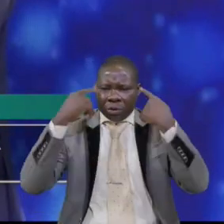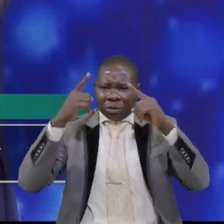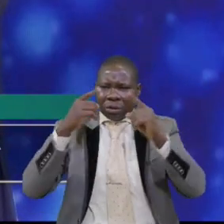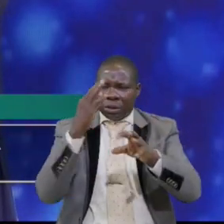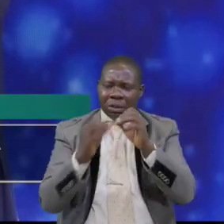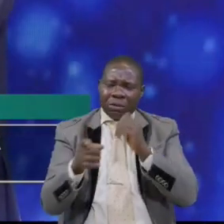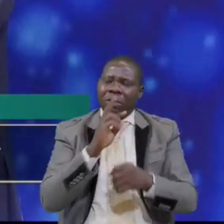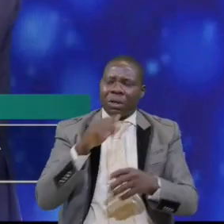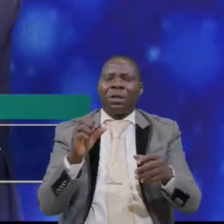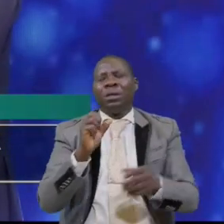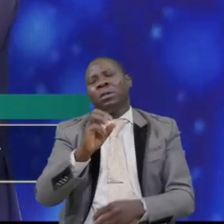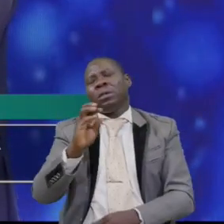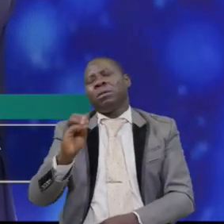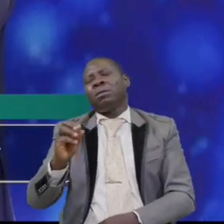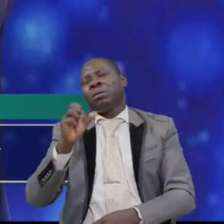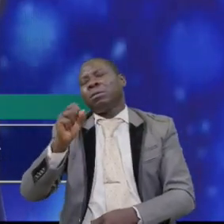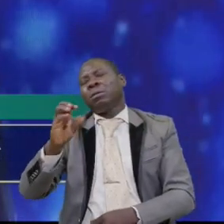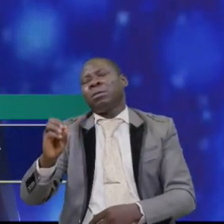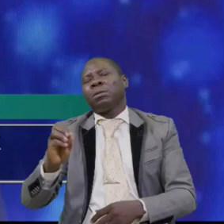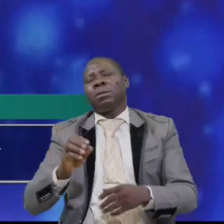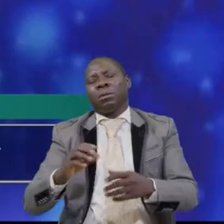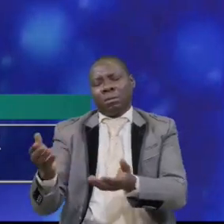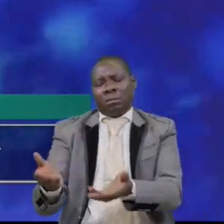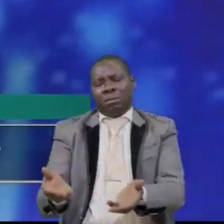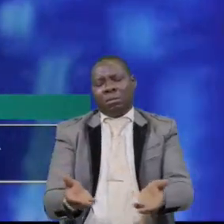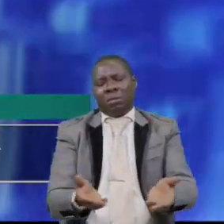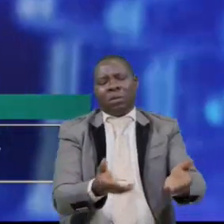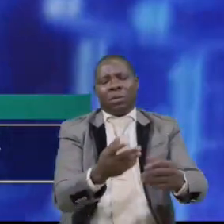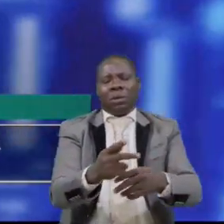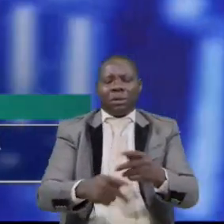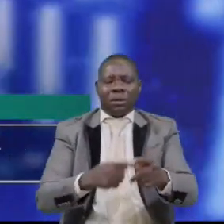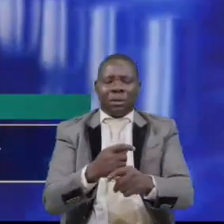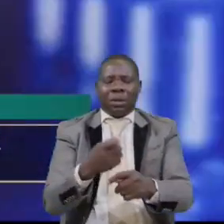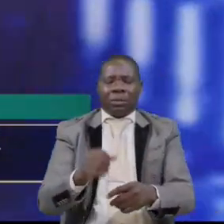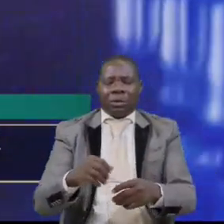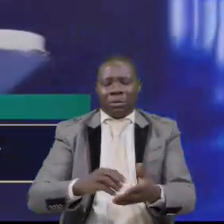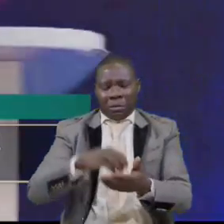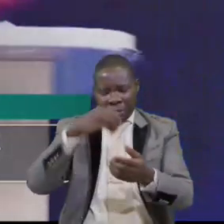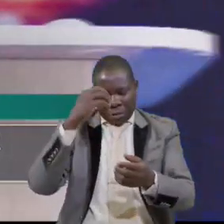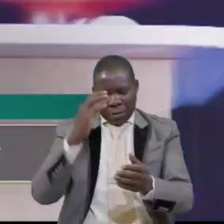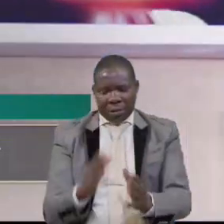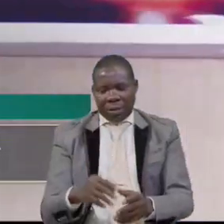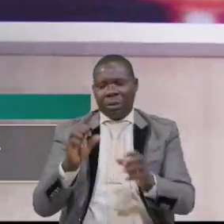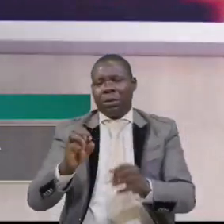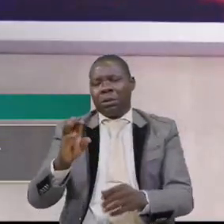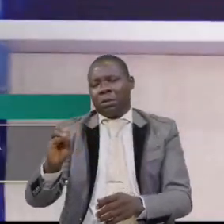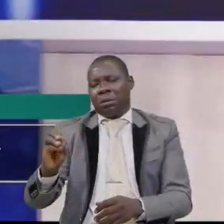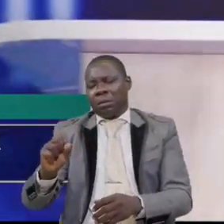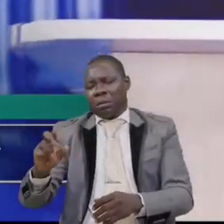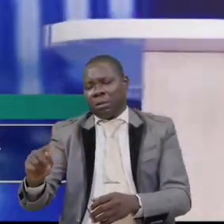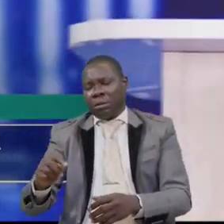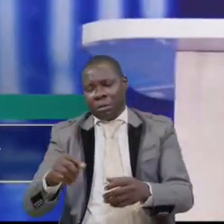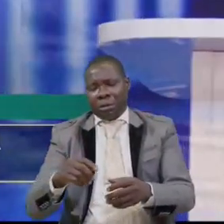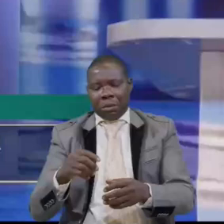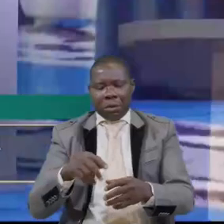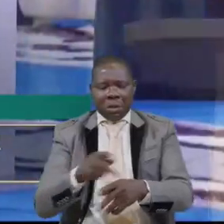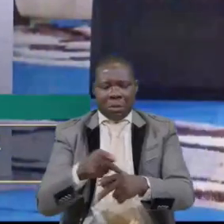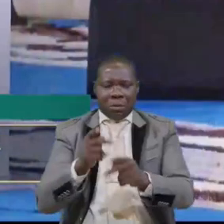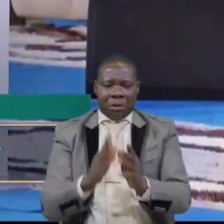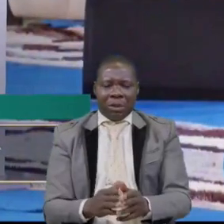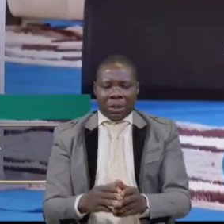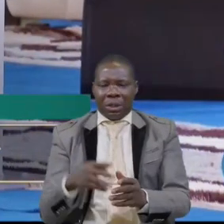des gens coussi coussa, ce type d'élèves, d'étudiants, de professionnels qui est cool, le vent souffle là-bas.